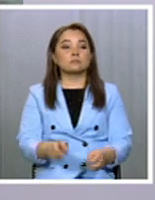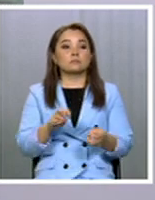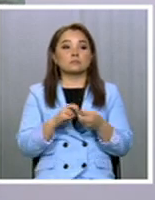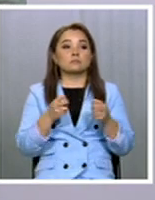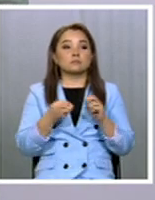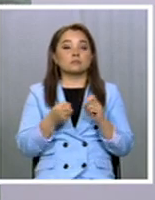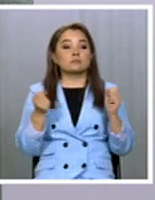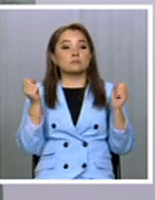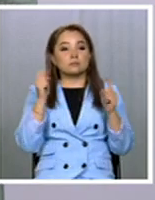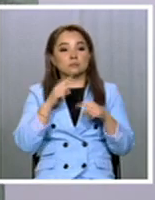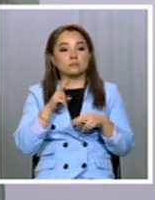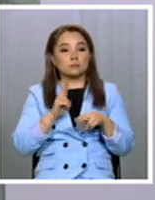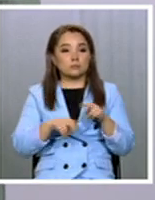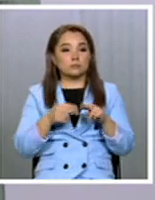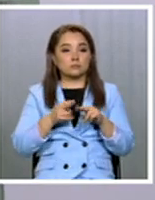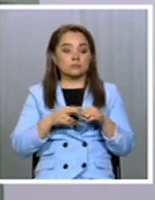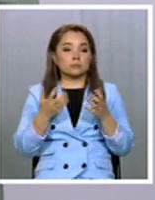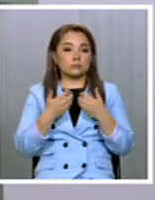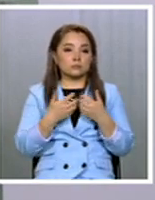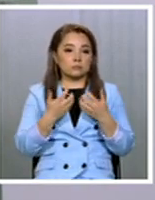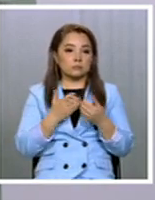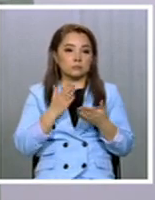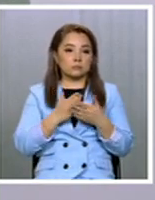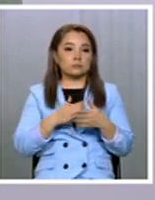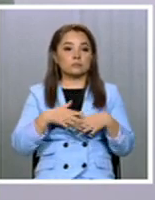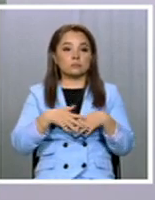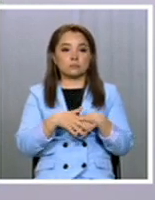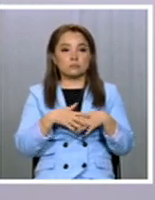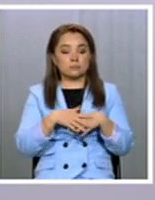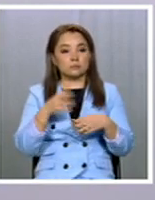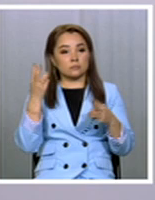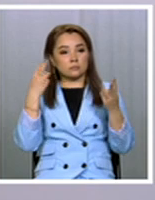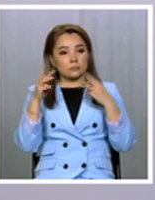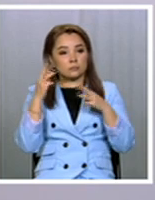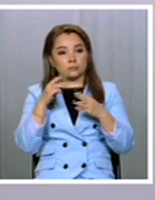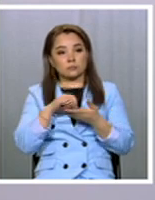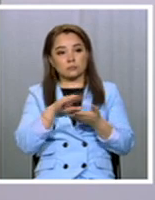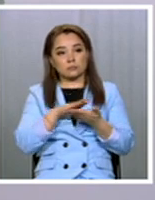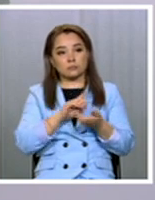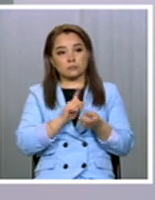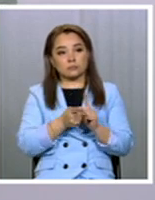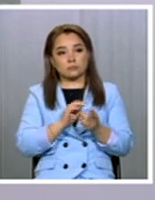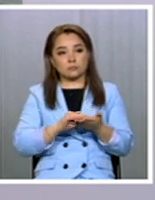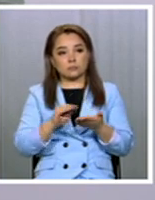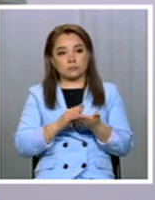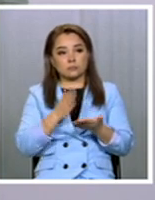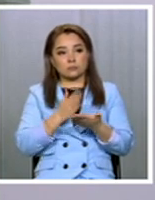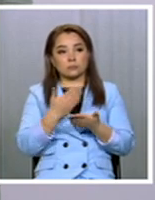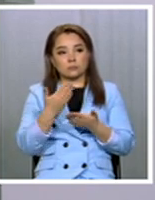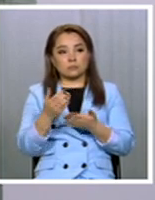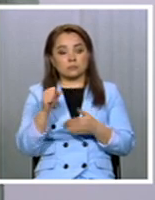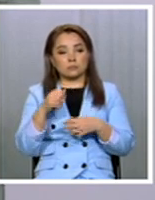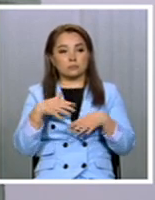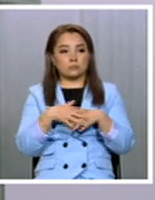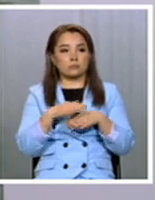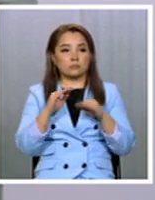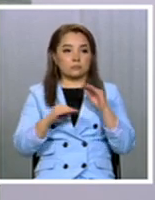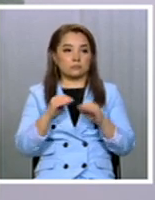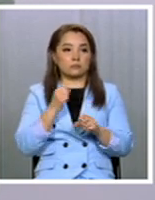Проблеманы анықтағаннан кейін есептің математикалық моделін құрамыз. Одан кейін алгоритм